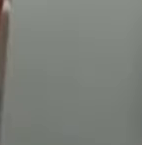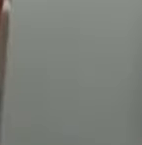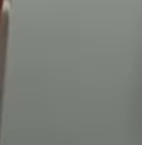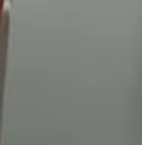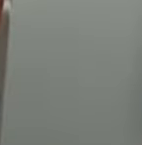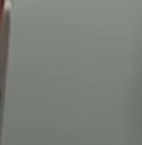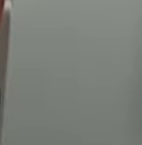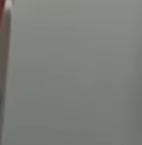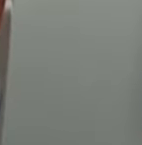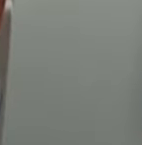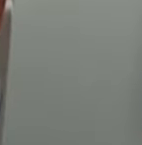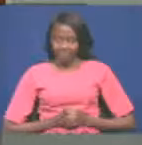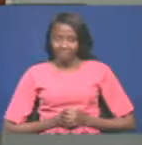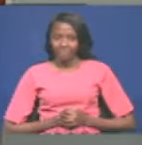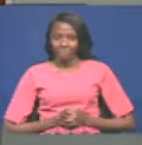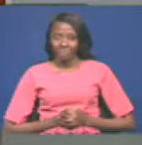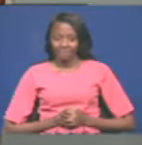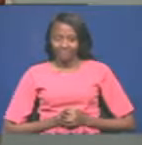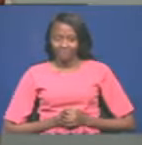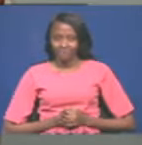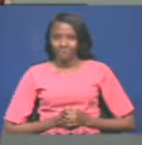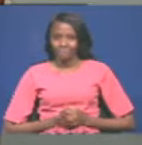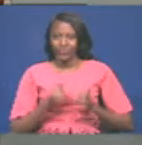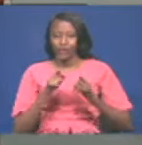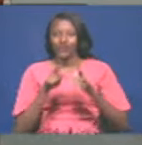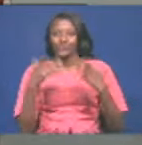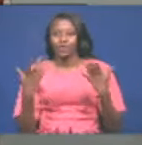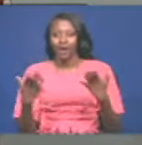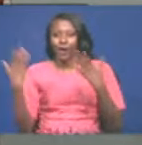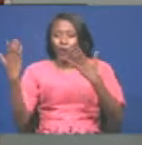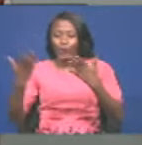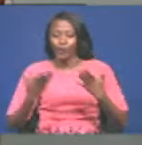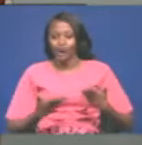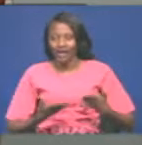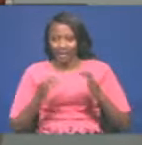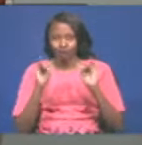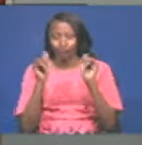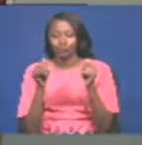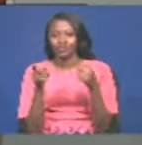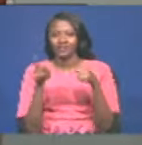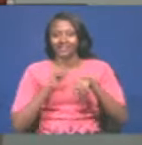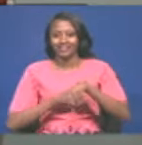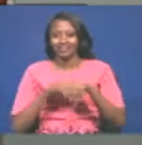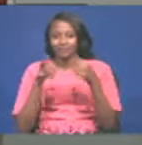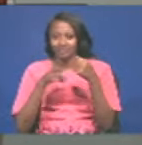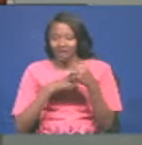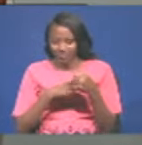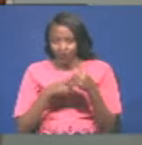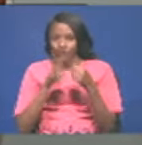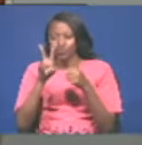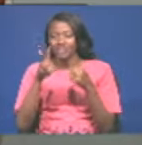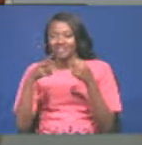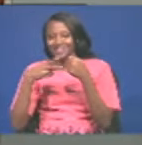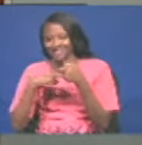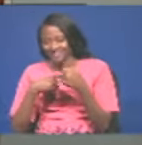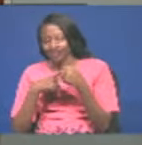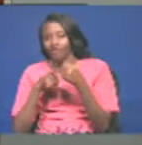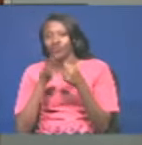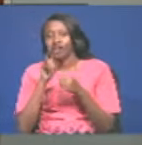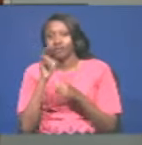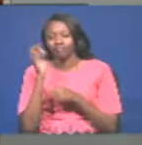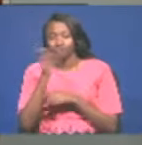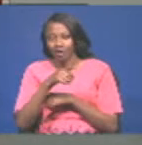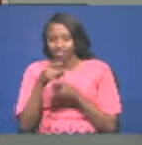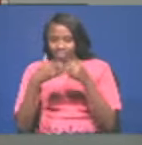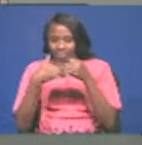Na muhali gani mpenzi mtazamaji, karibu kwenye Darubini ya Channel 1 leo tarehe 27 mwezi wa 9 mwaka 2022,